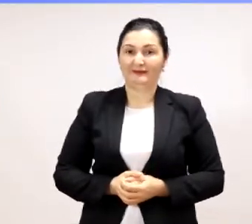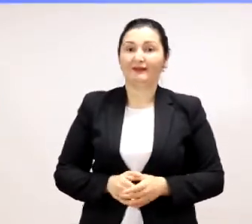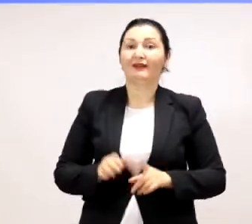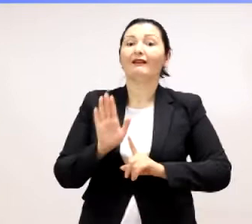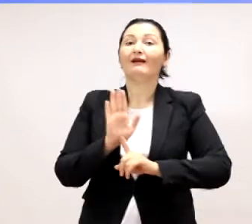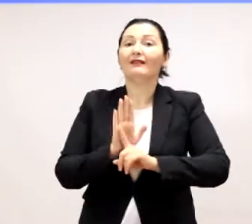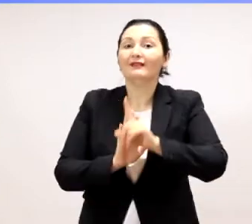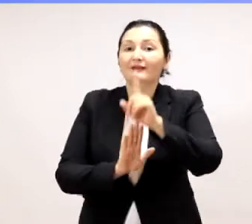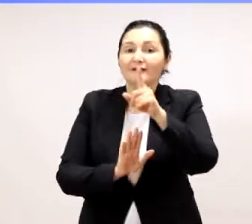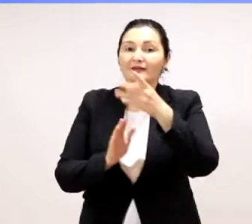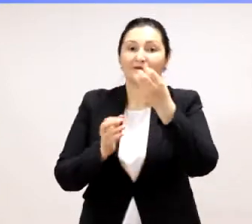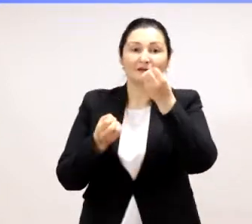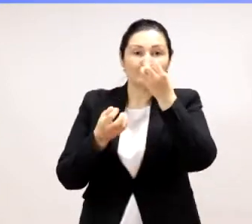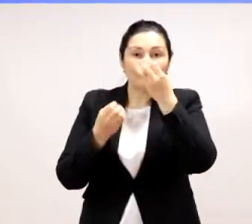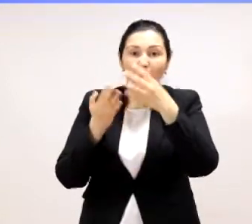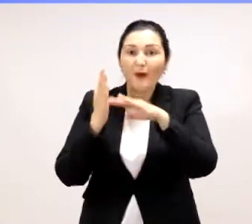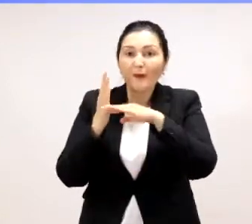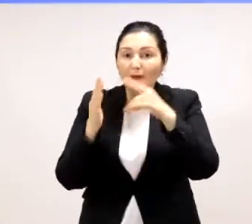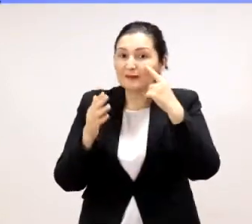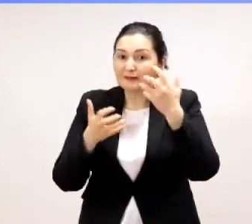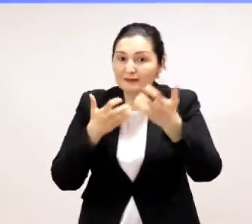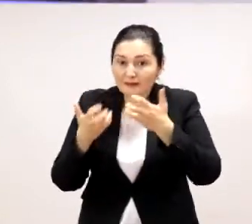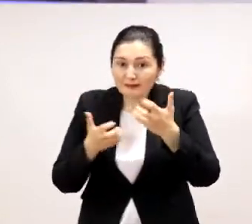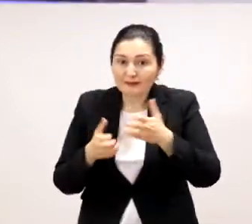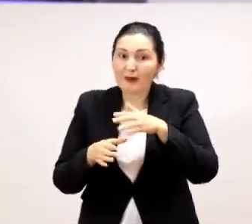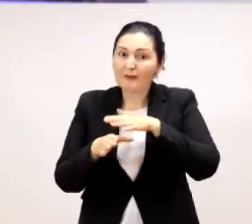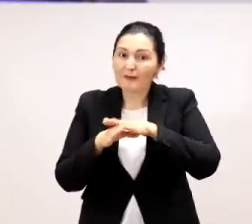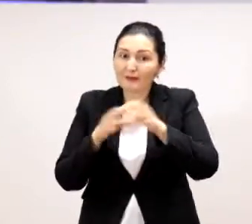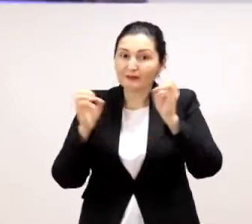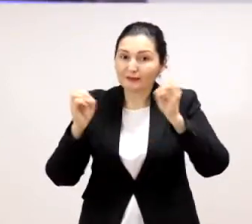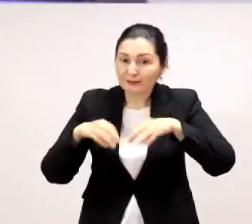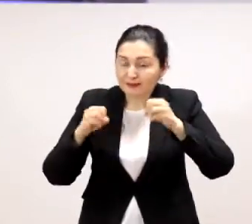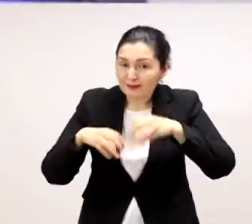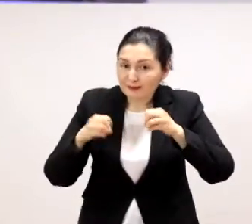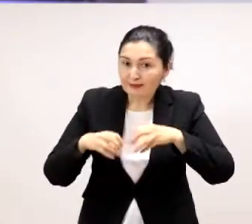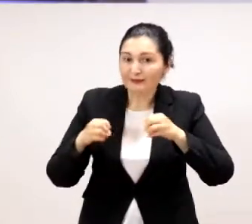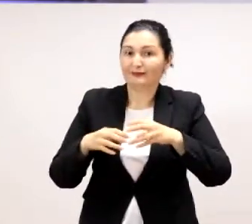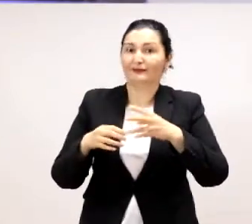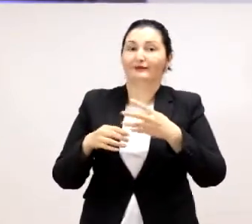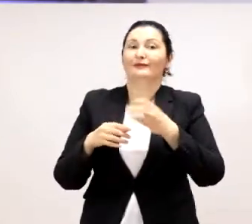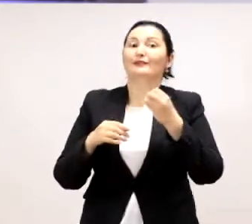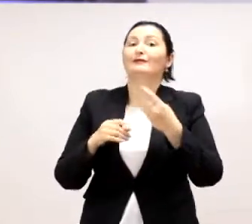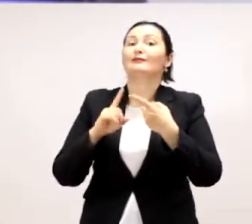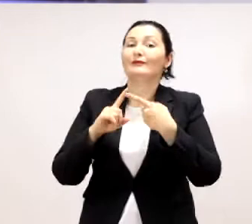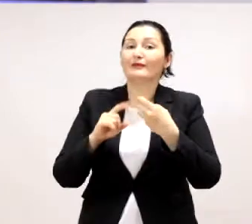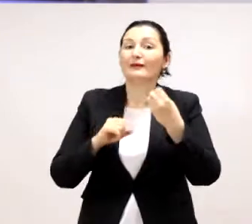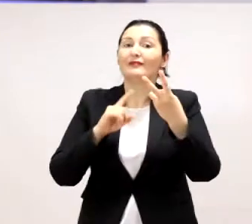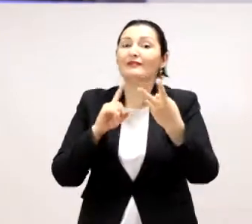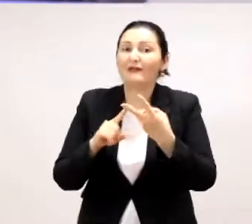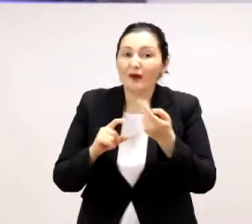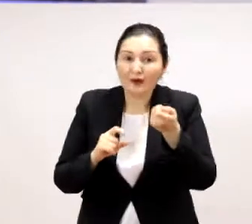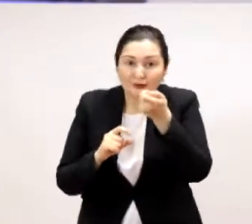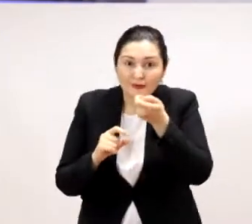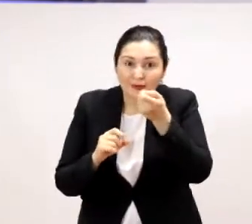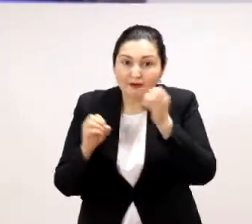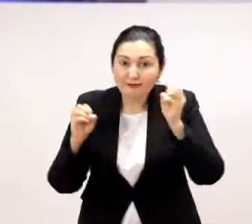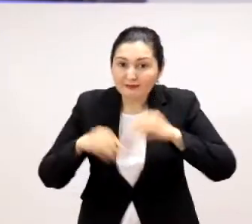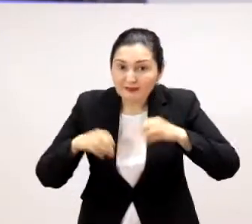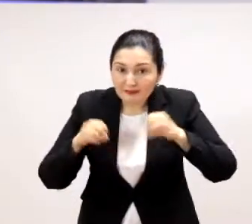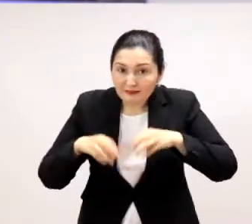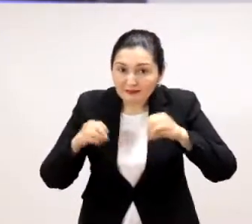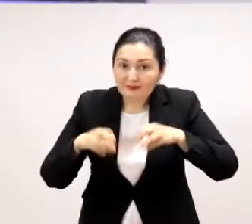اول نیمی گلدان را با خاک پر کنید. پر کنید. دوم، تخم را در خاک